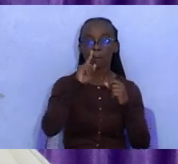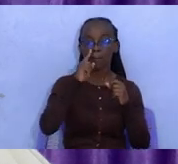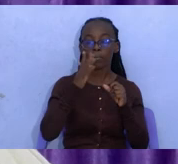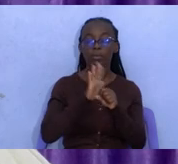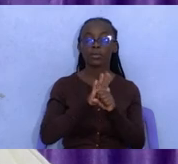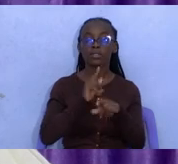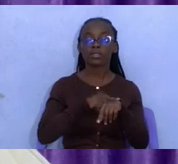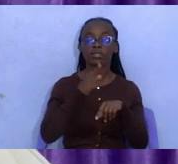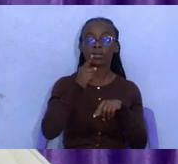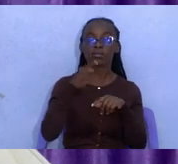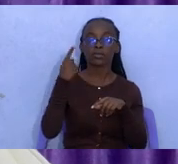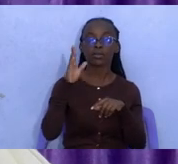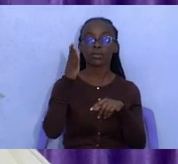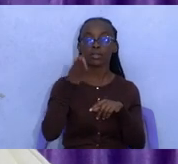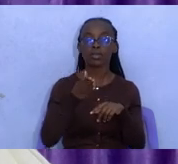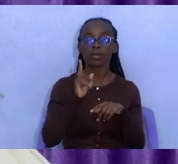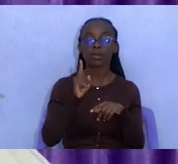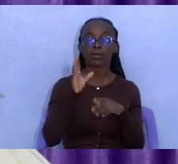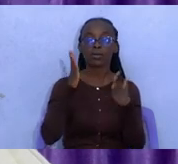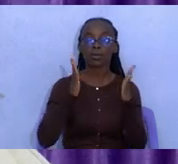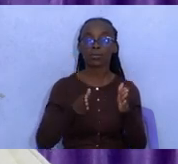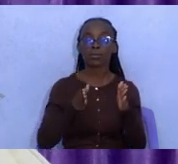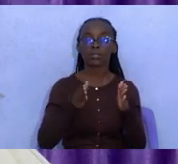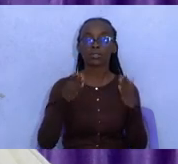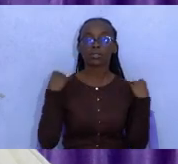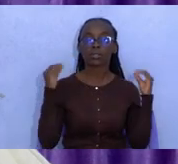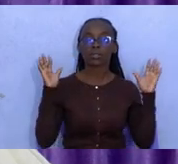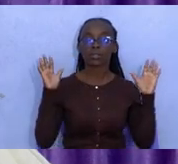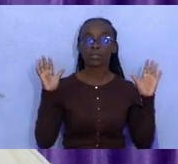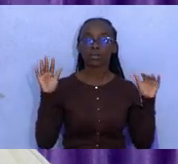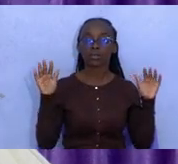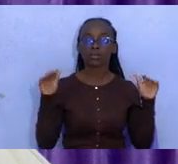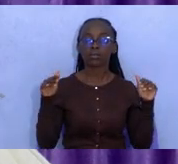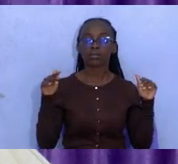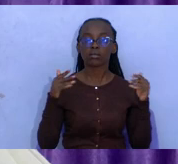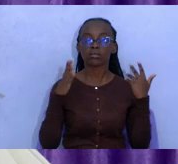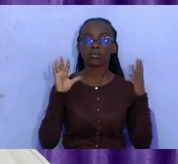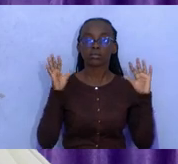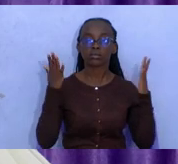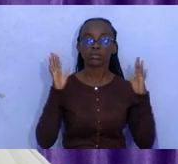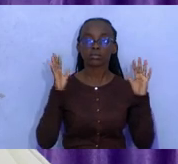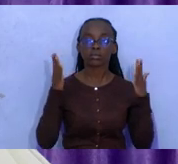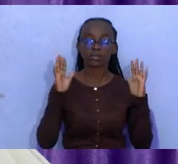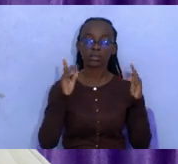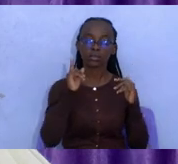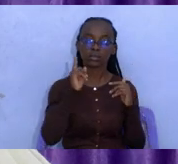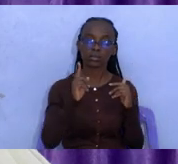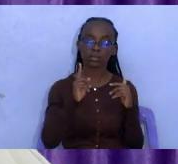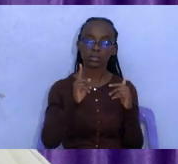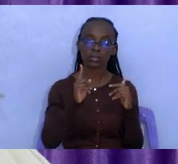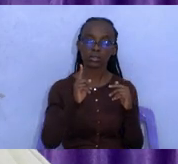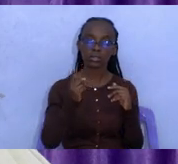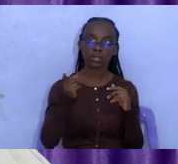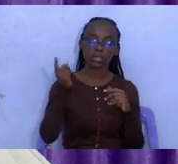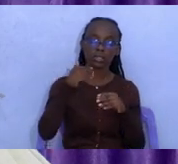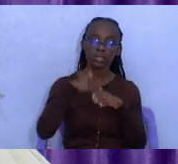upendi. Maandiko inasema just one person, malaika wanaacha shughuli zote, wanashangilia. Kuna mmoja ameingia katika